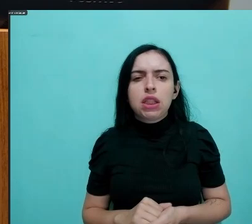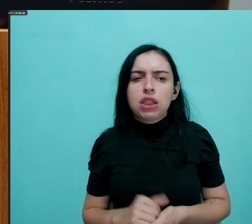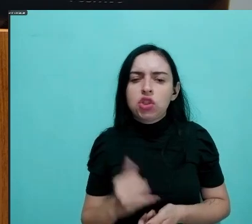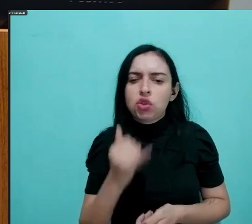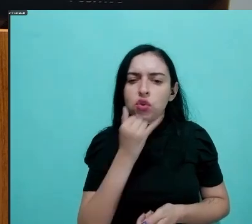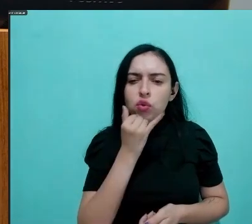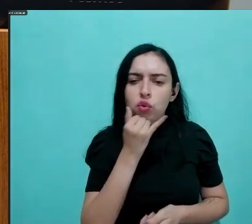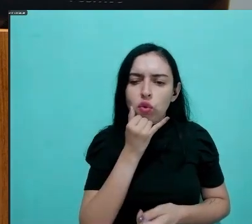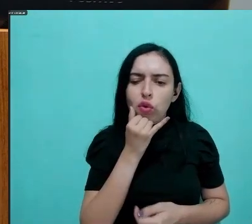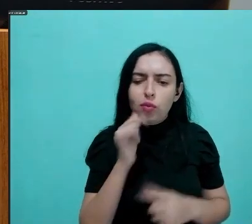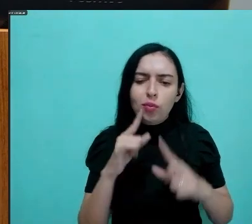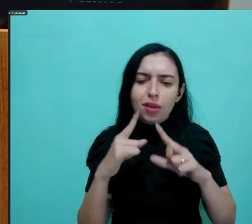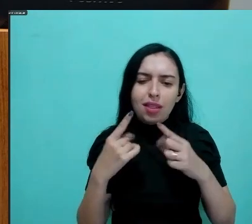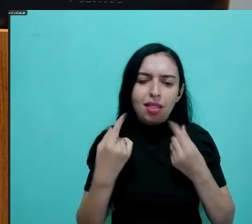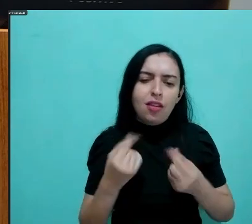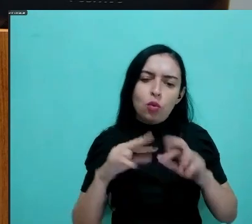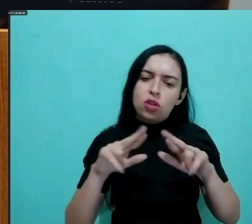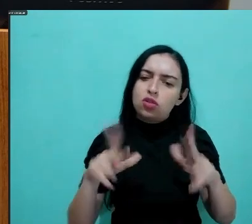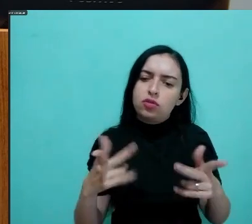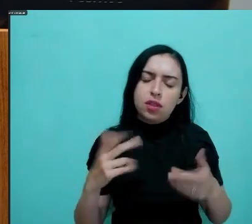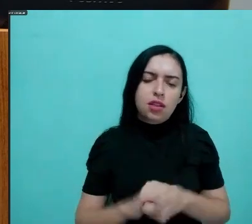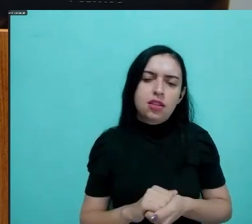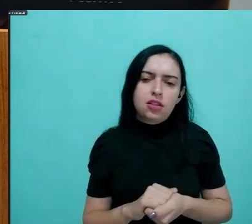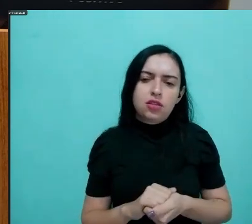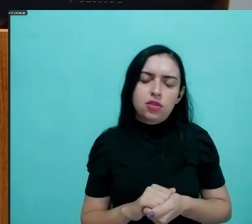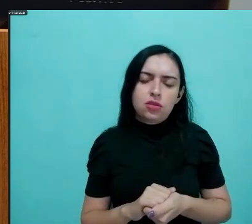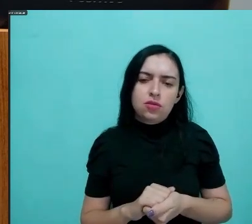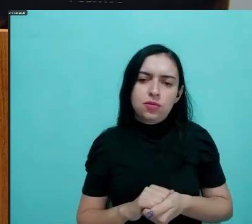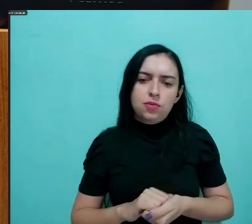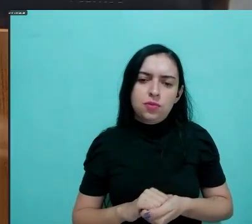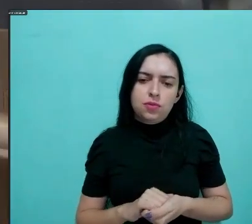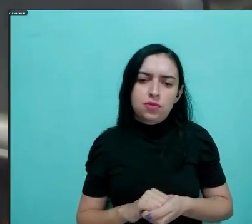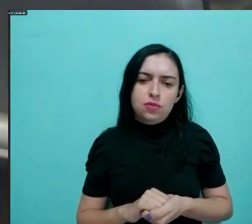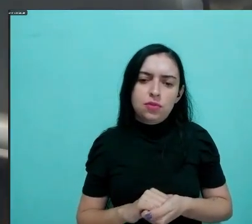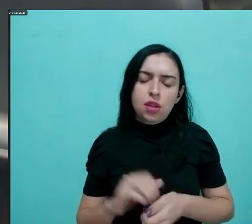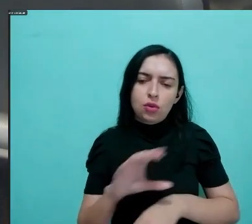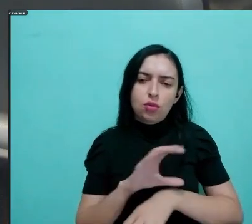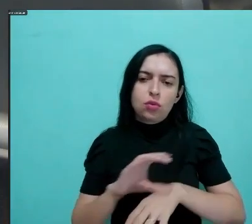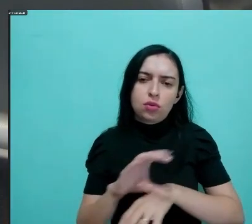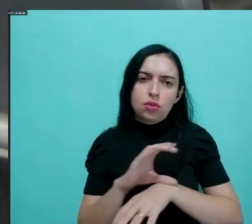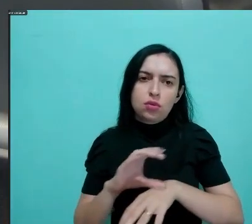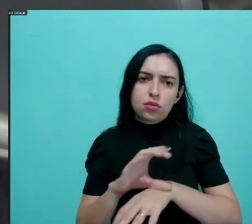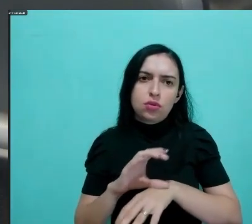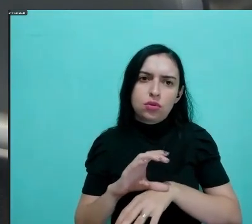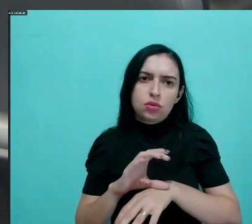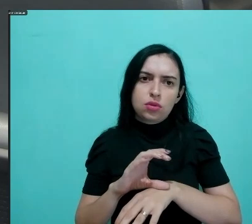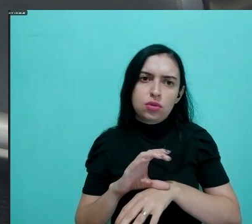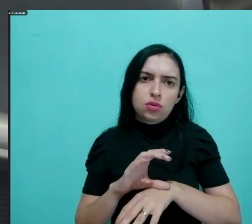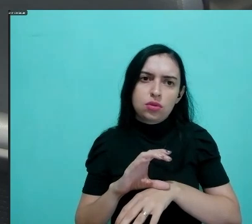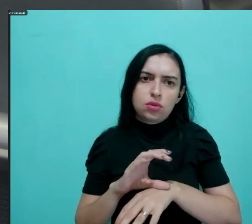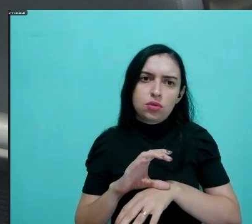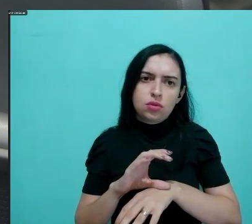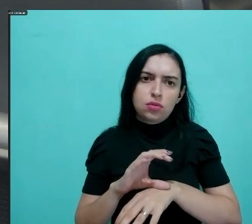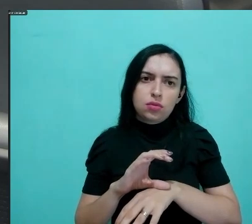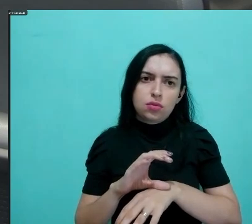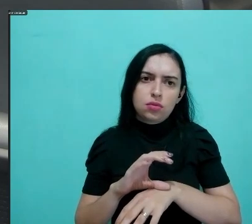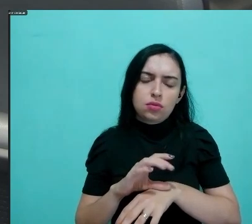ça le français. Alors la question c'est est-ce que la Constitution française, elle